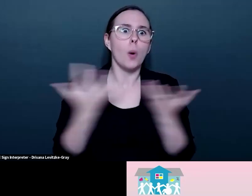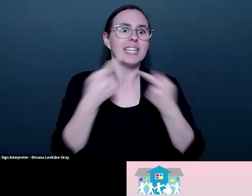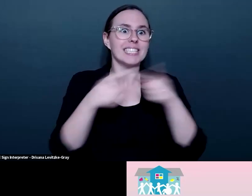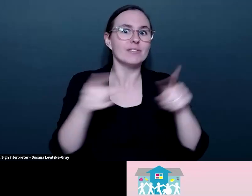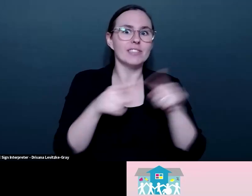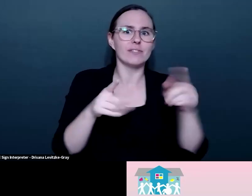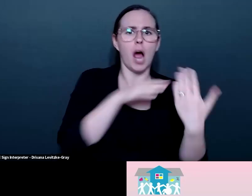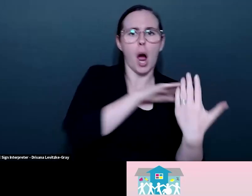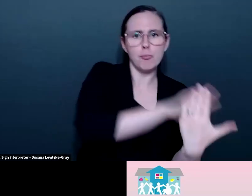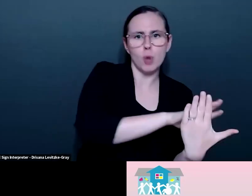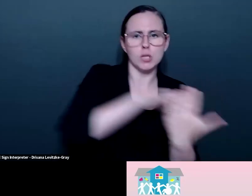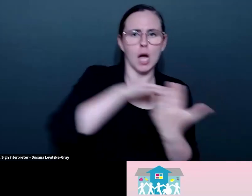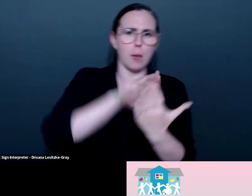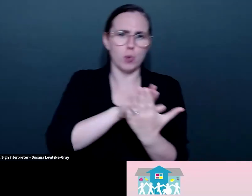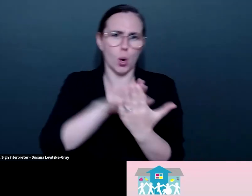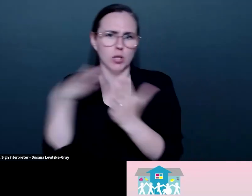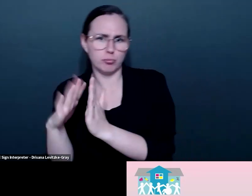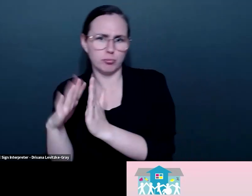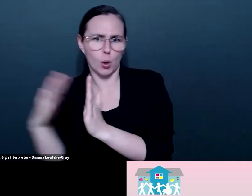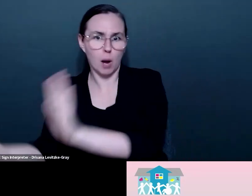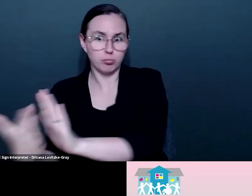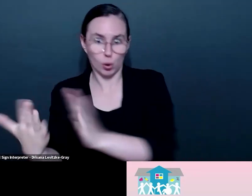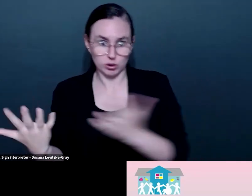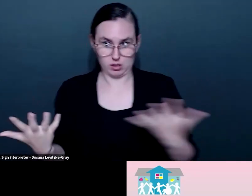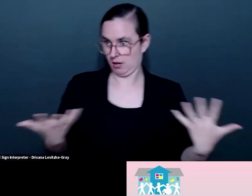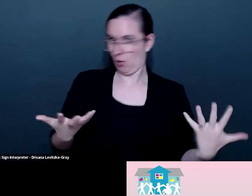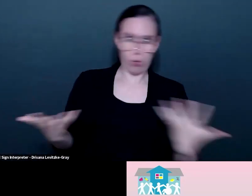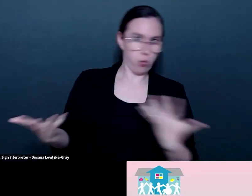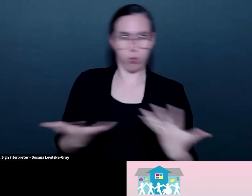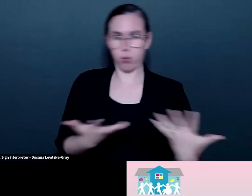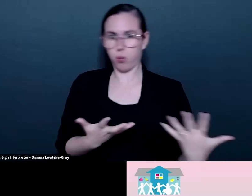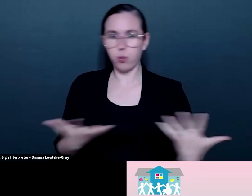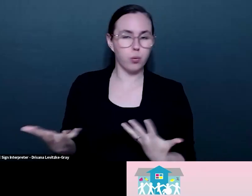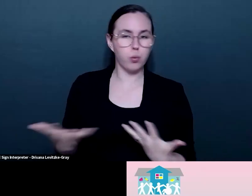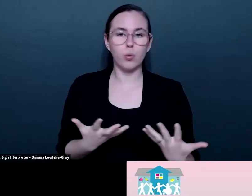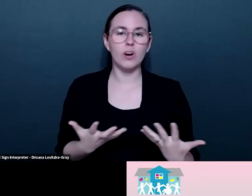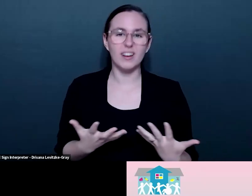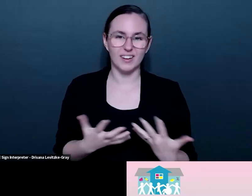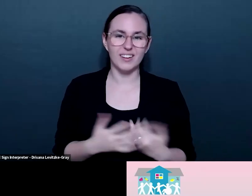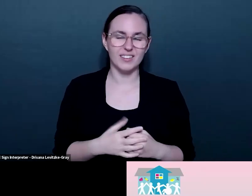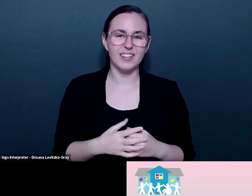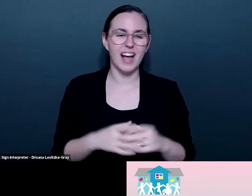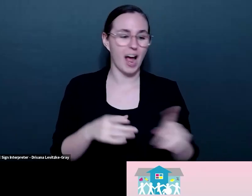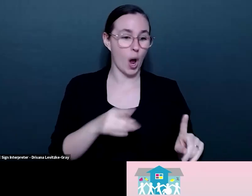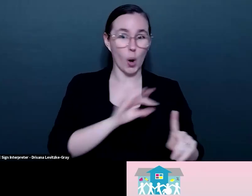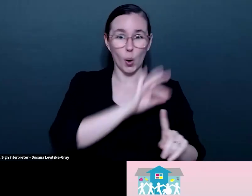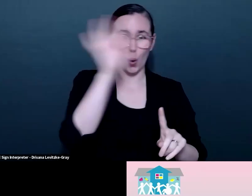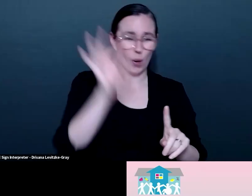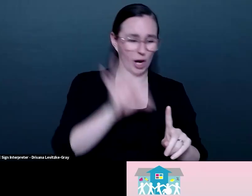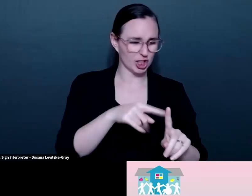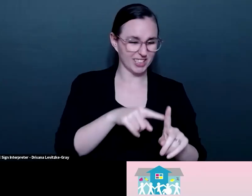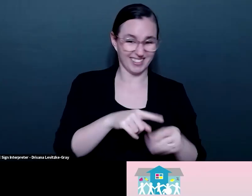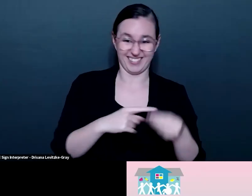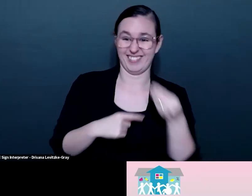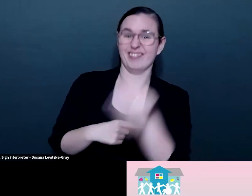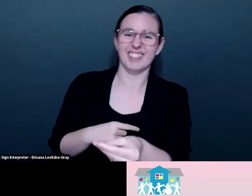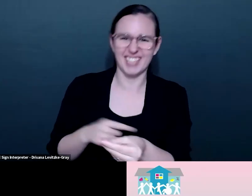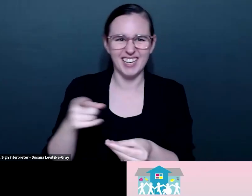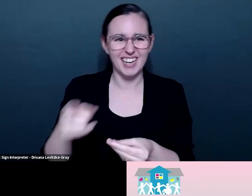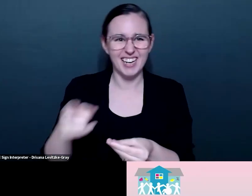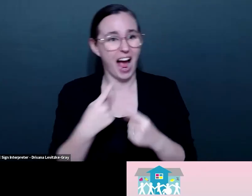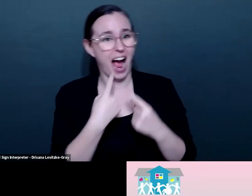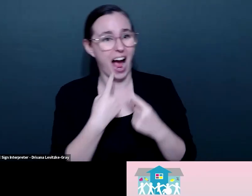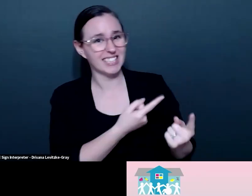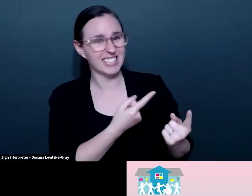tout ça, c'est parce qu'on avait des difficultés à utiliser certains outils qui nous ont donné